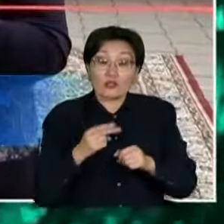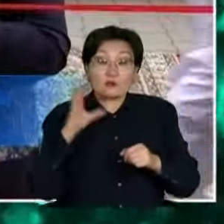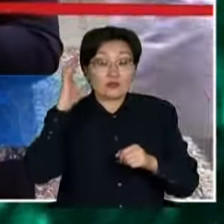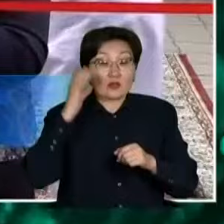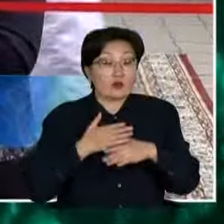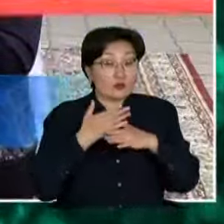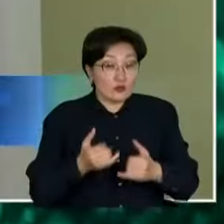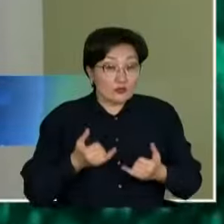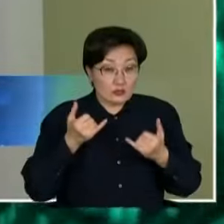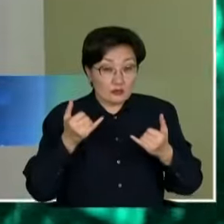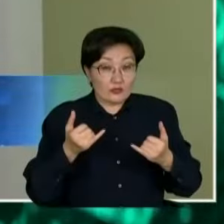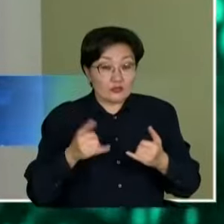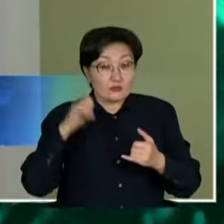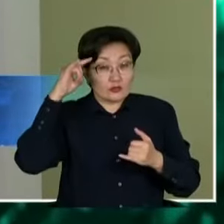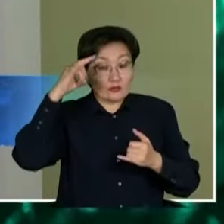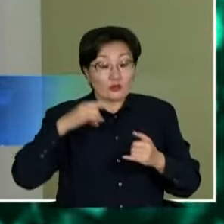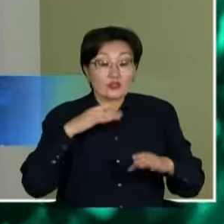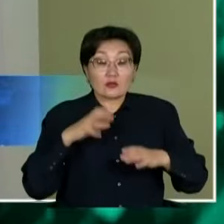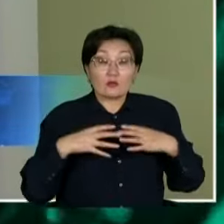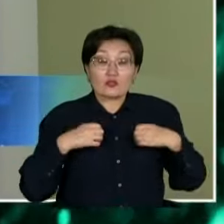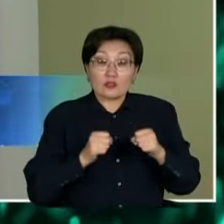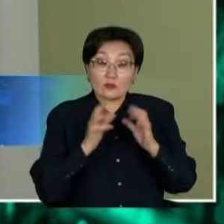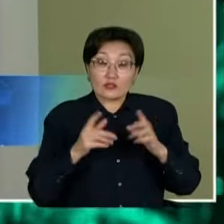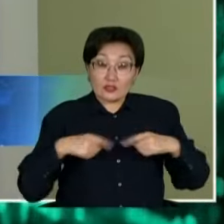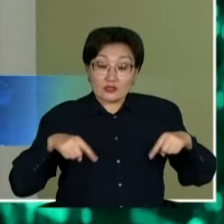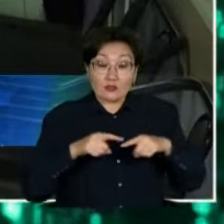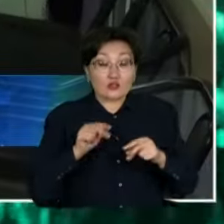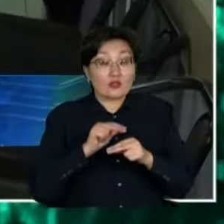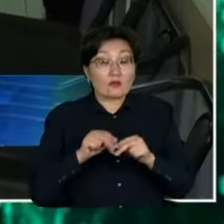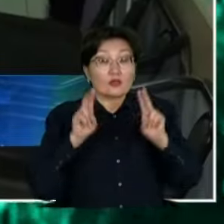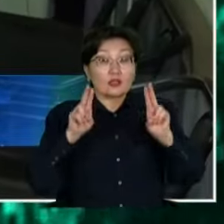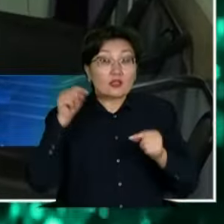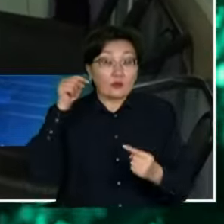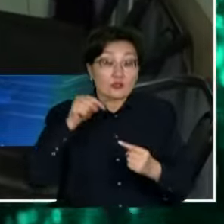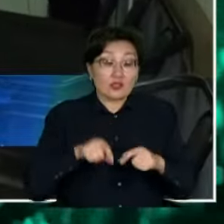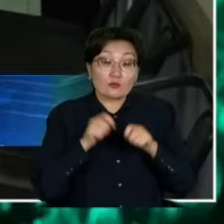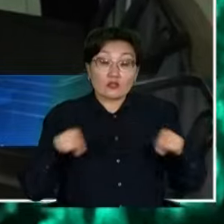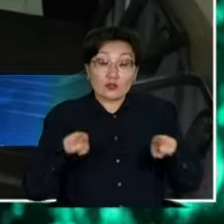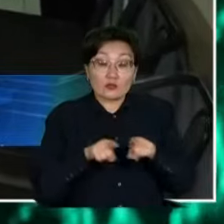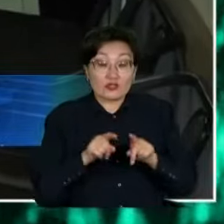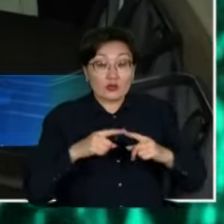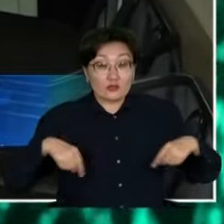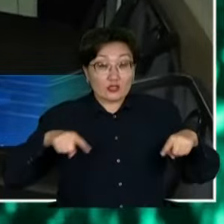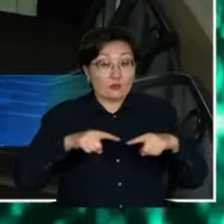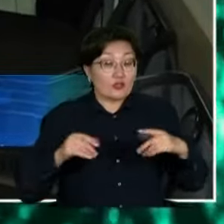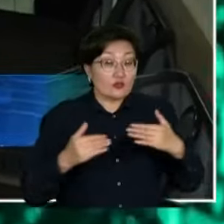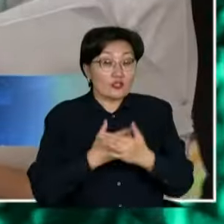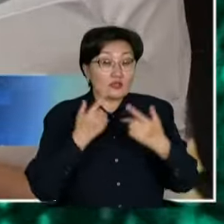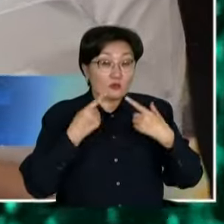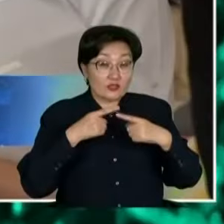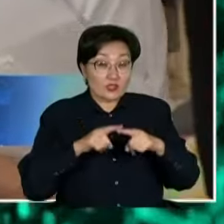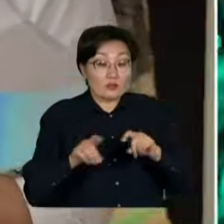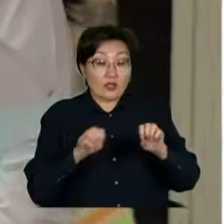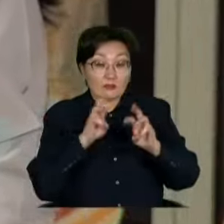психологиялық көмек көрсетіледі. Елде дүниежүзілік денсаулық сақтау ұйымының әдістемесі бойынша ашылып жатқан мұндай алаңдар инновациялық